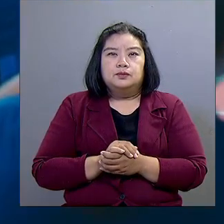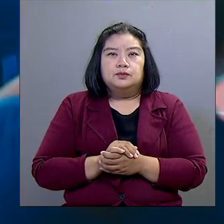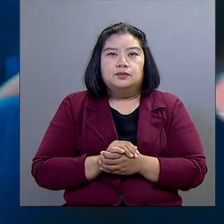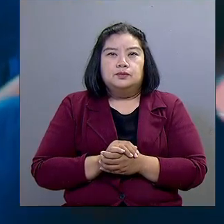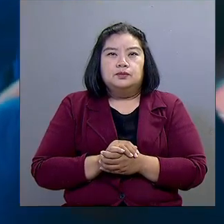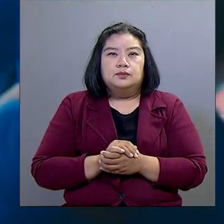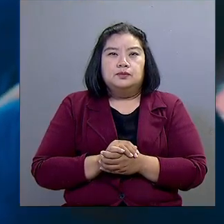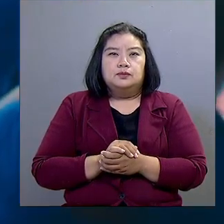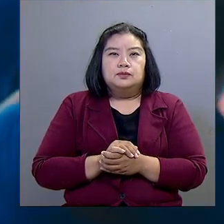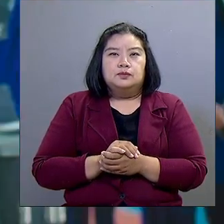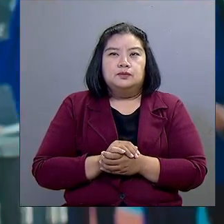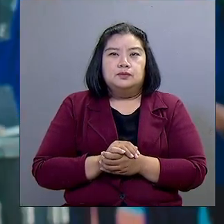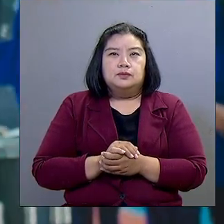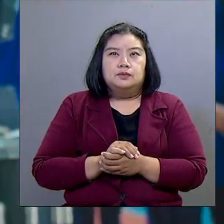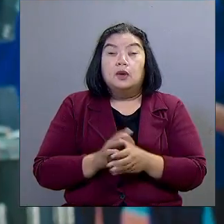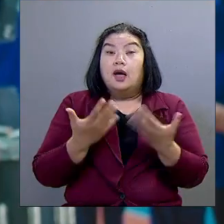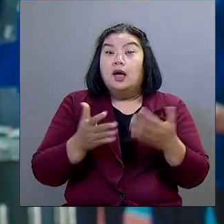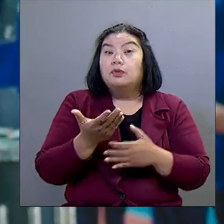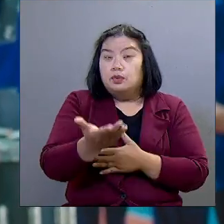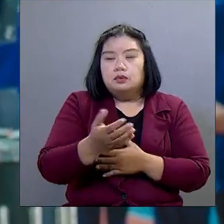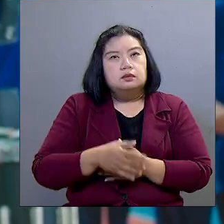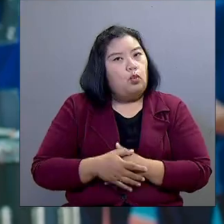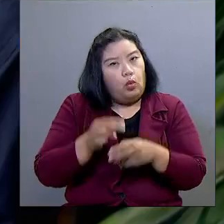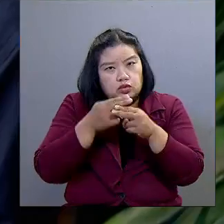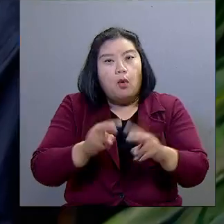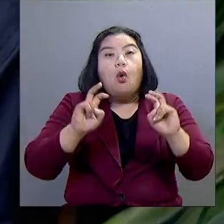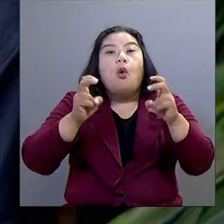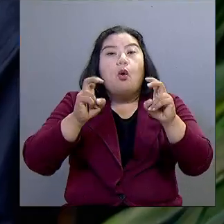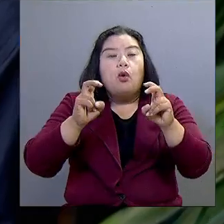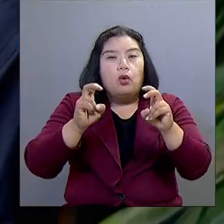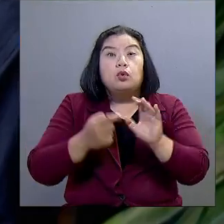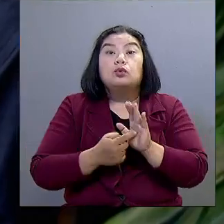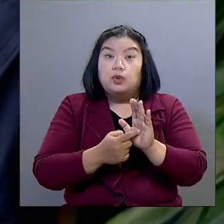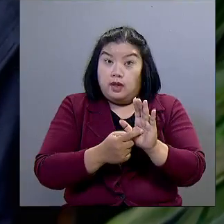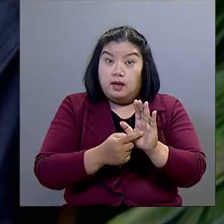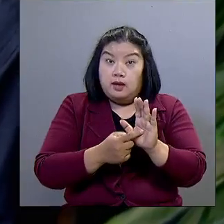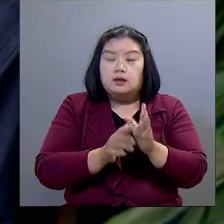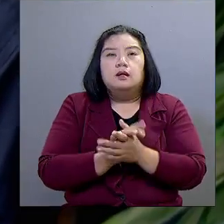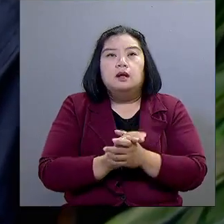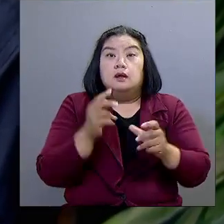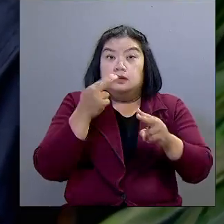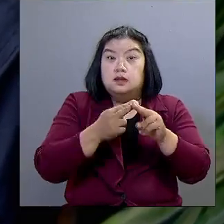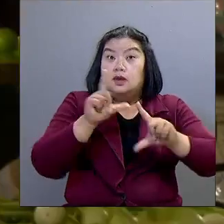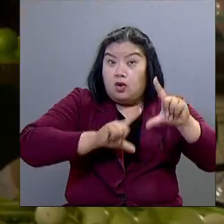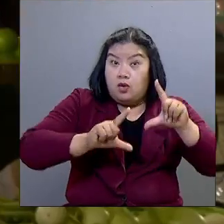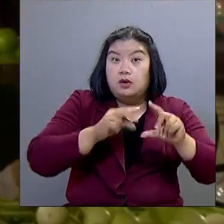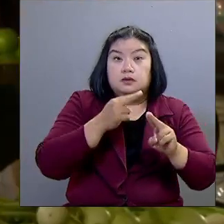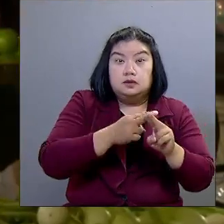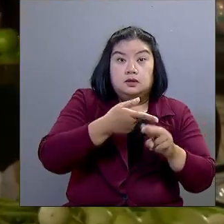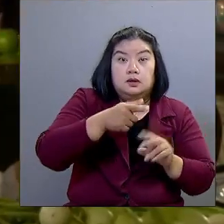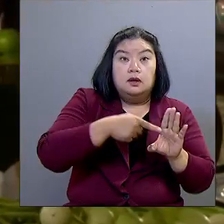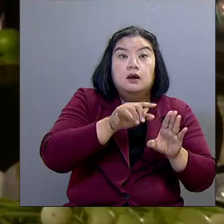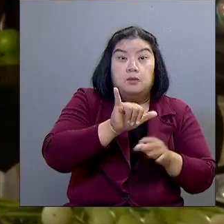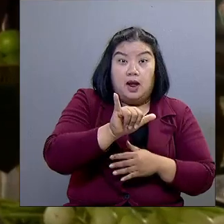แล้วบางอย่างที่มันเจาะจงเป็นแบบเฉพาะเรื่องทำมาทำจริงๆมันก็ยากมากเช่นเอาง่ายๆชื่อละครปลายจวักเนี่ยครับปลายจ